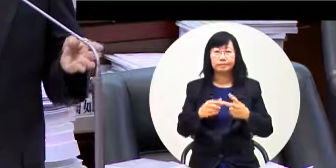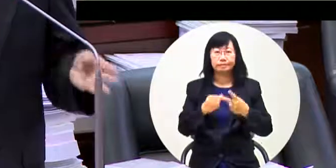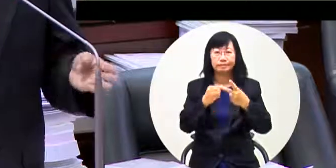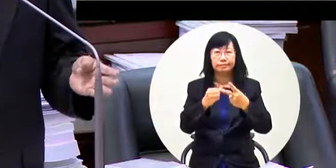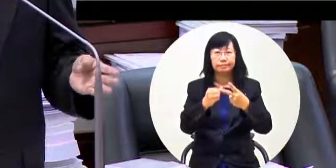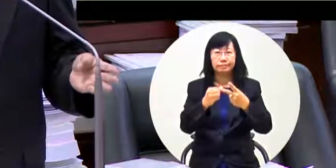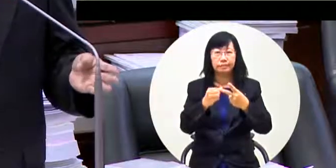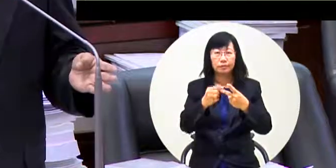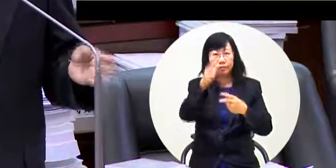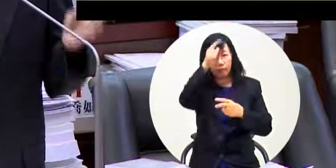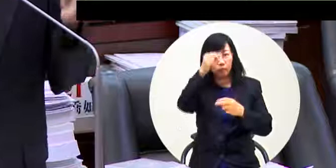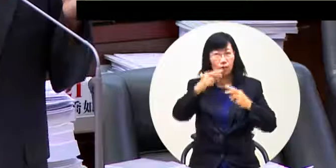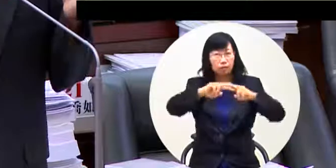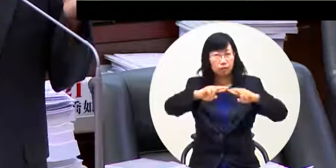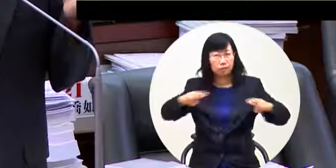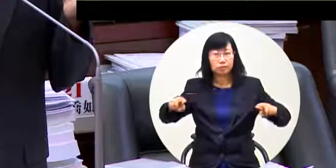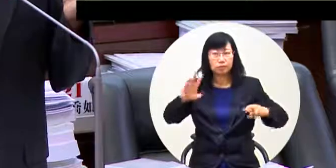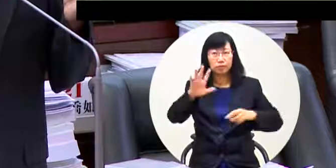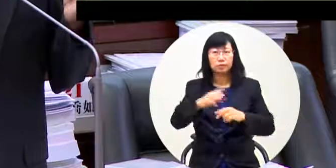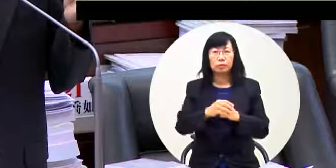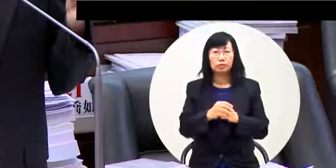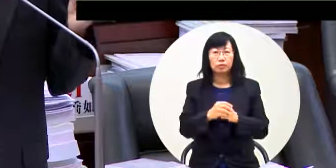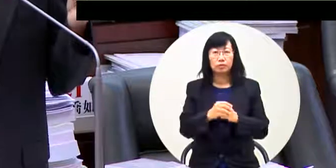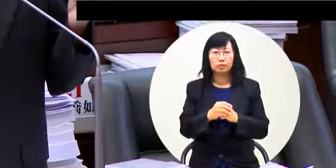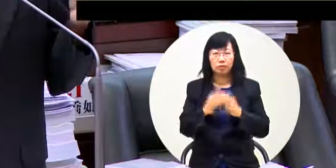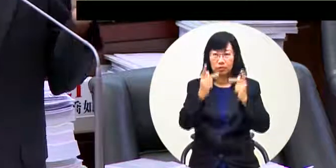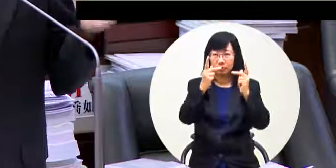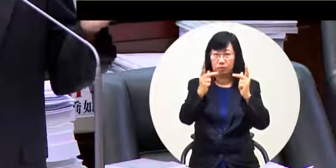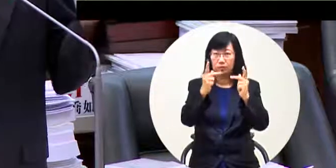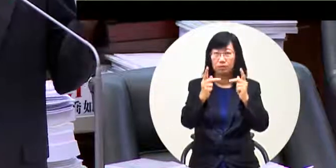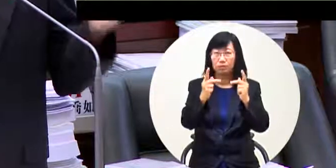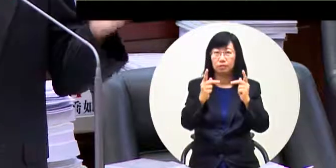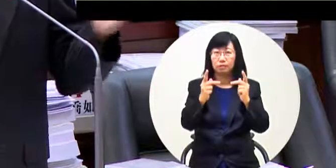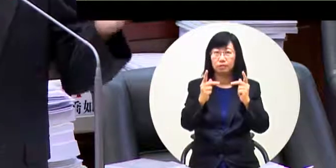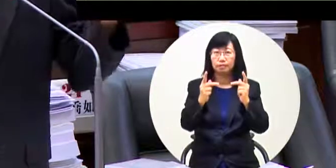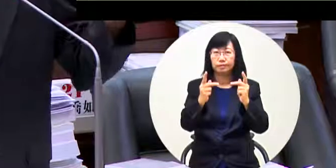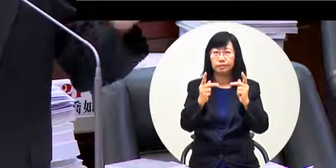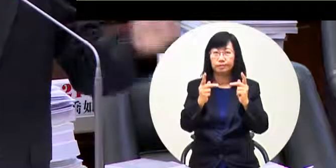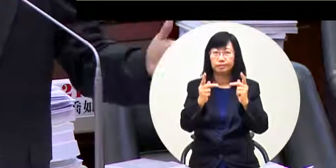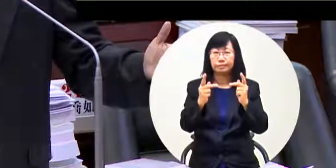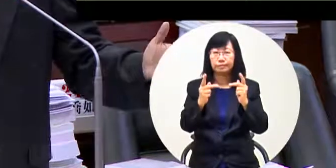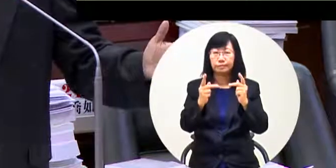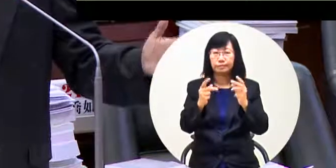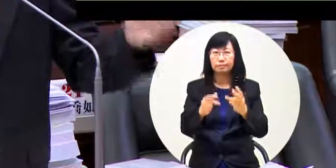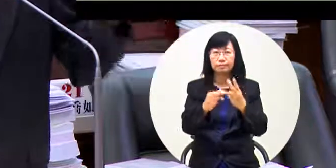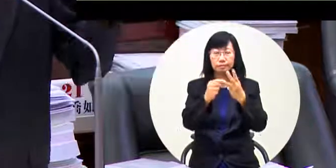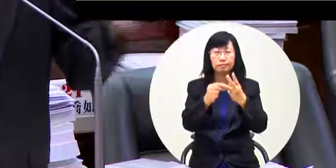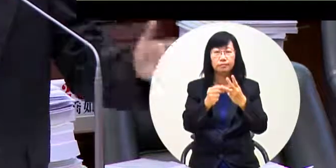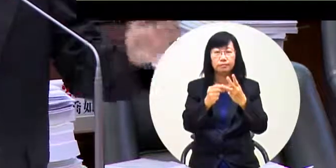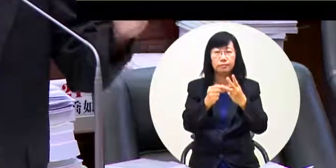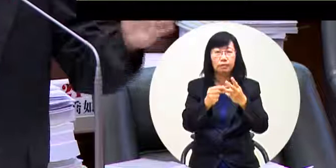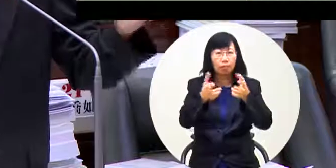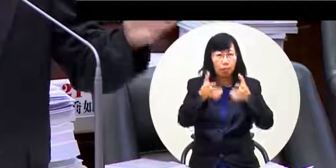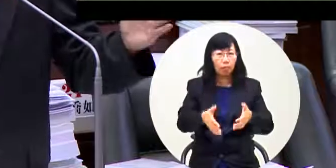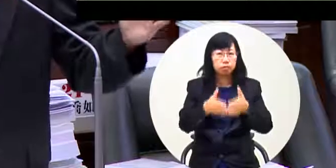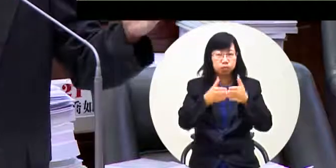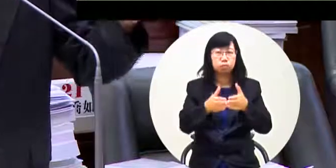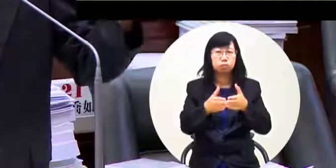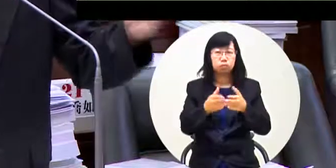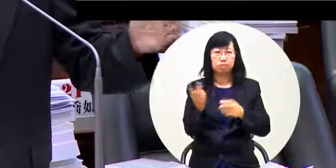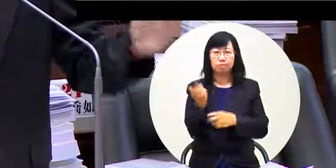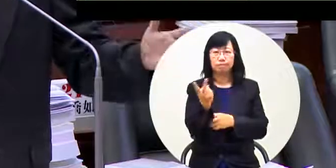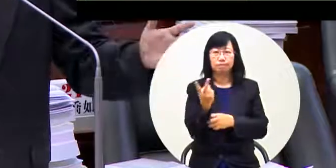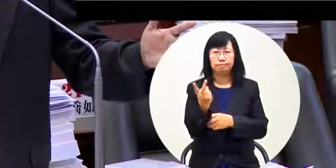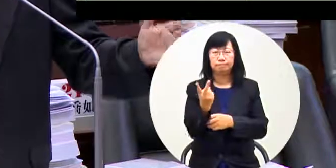黄线的那个捷运，哦，还有我想这里比较重要大概是这两个，当然还有其他